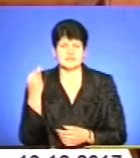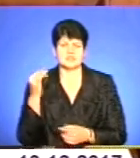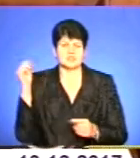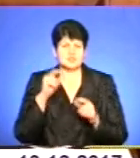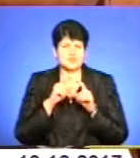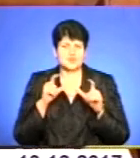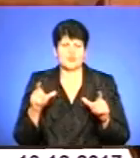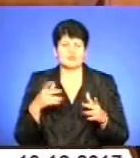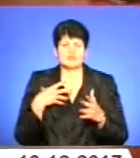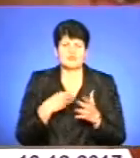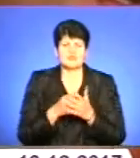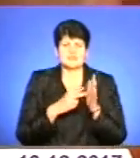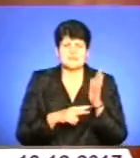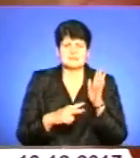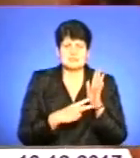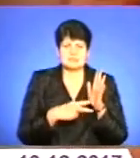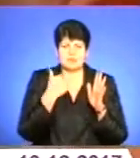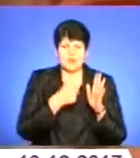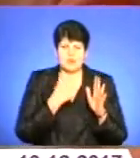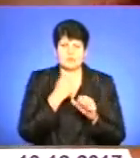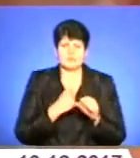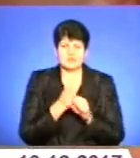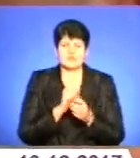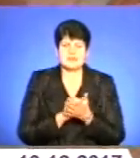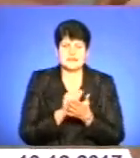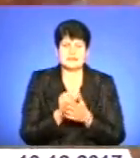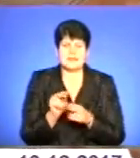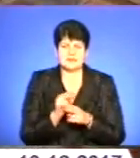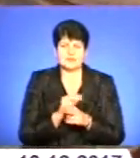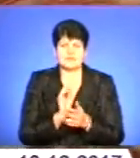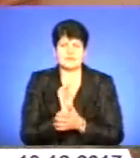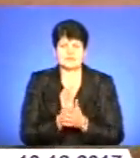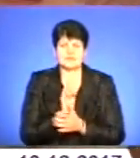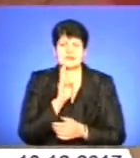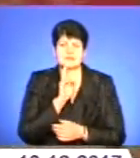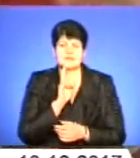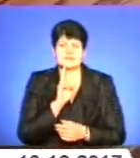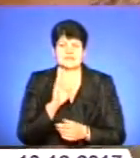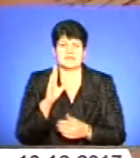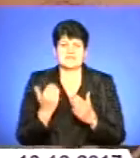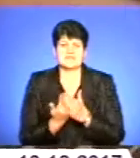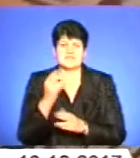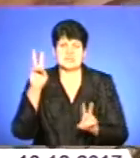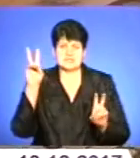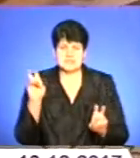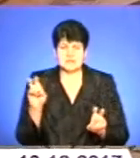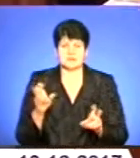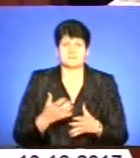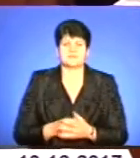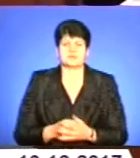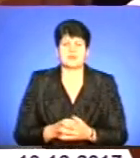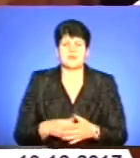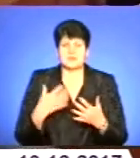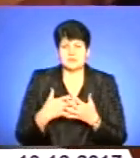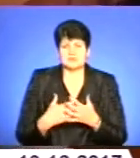у своїх 77 працює редактором газети «Кременецький вісник». Загалом в мас-медіа чоловік ще з 1961 року.